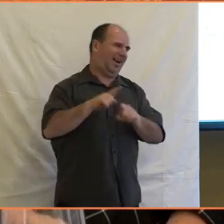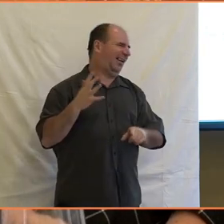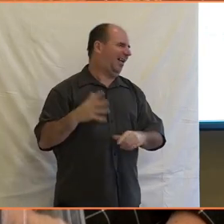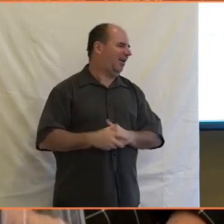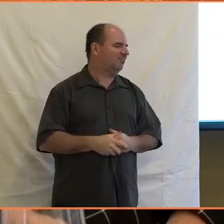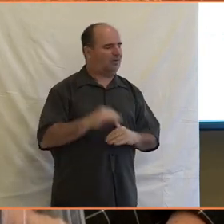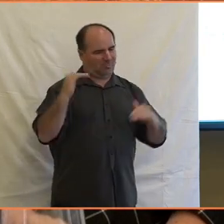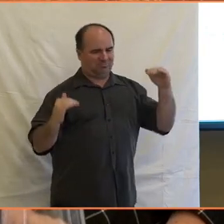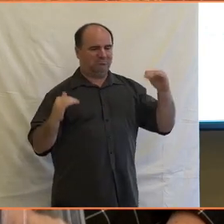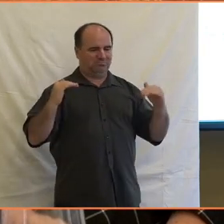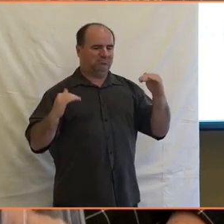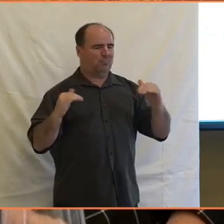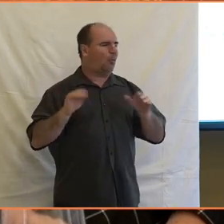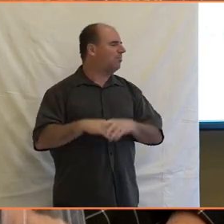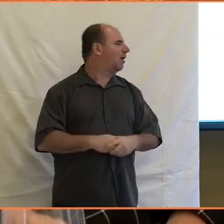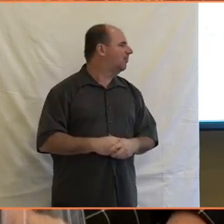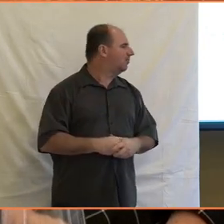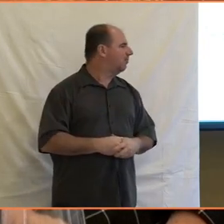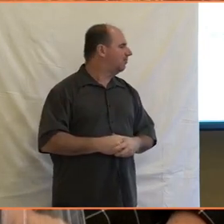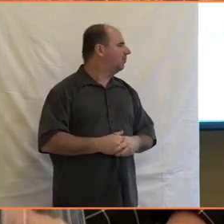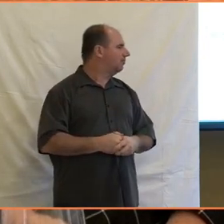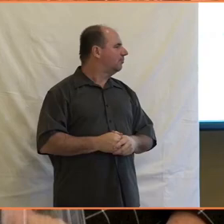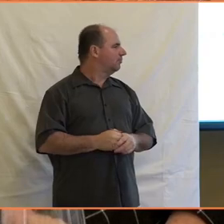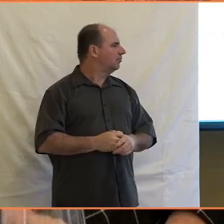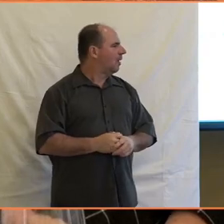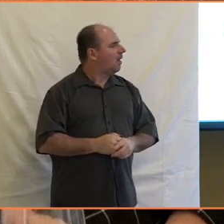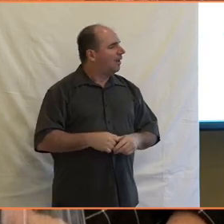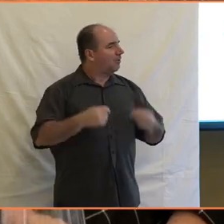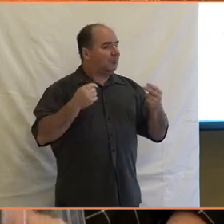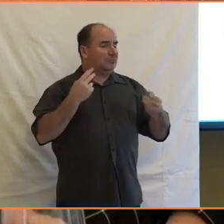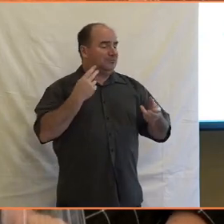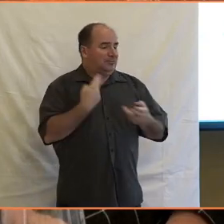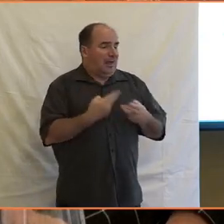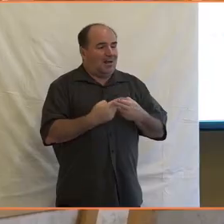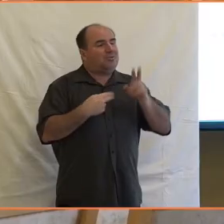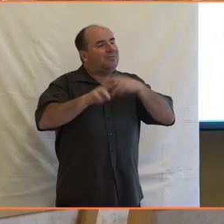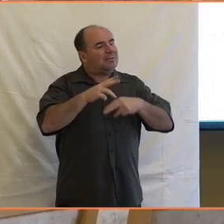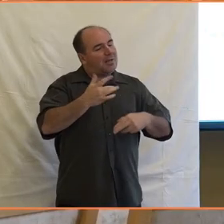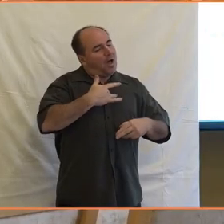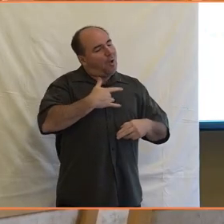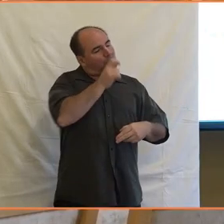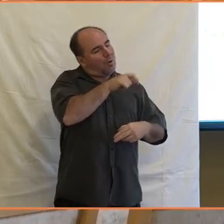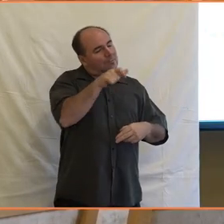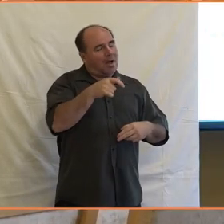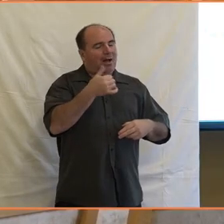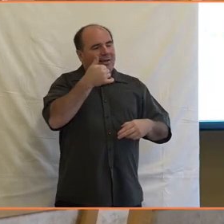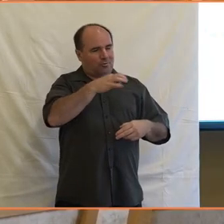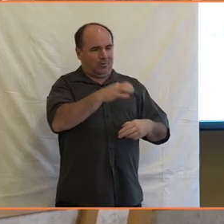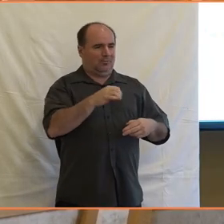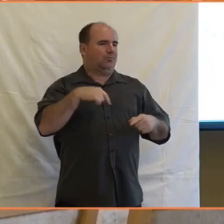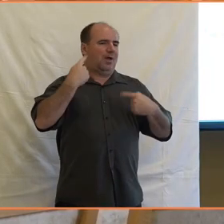tu jako vlastní vynalezavostí jako těch jedinců, spíš než jako státem. Já bych